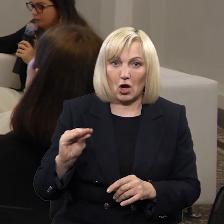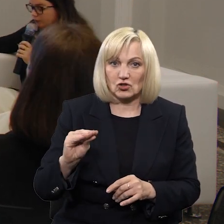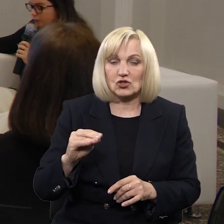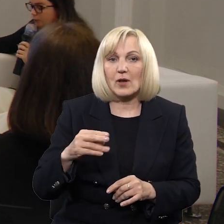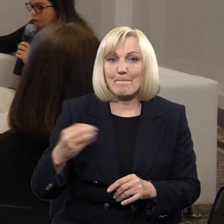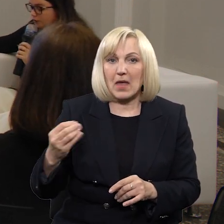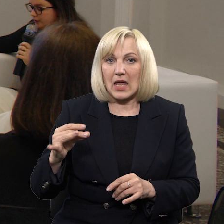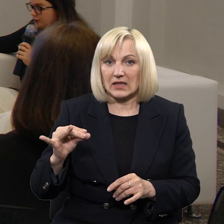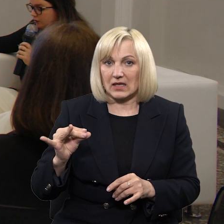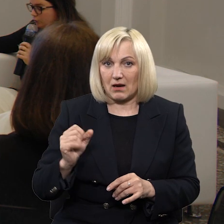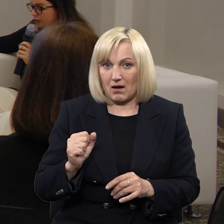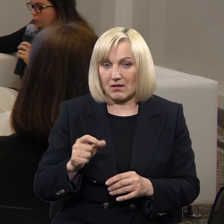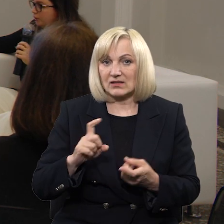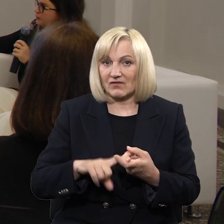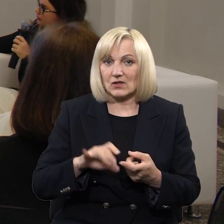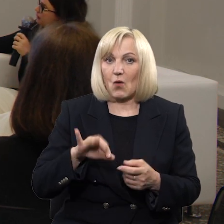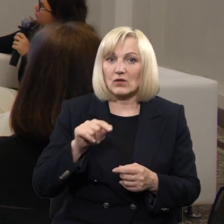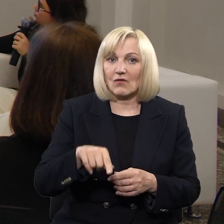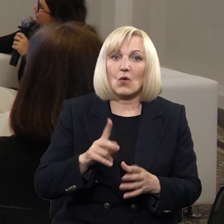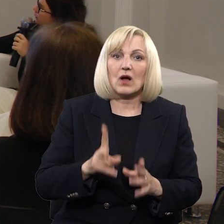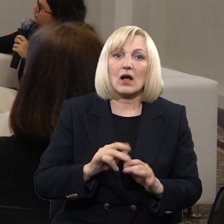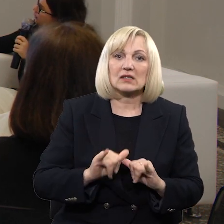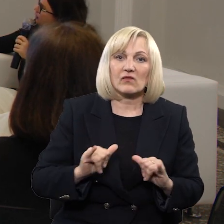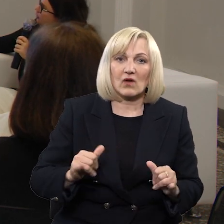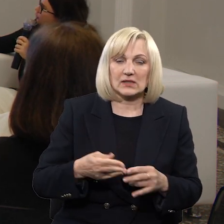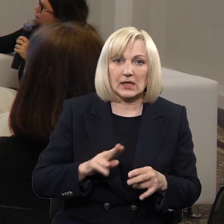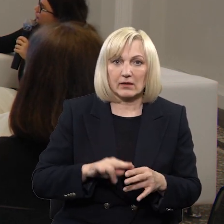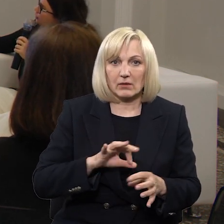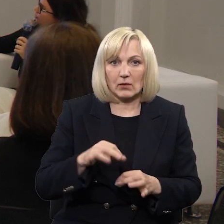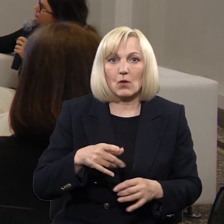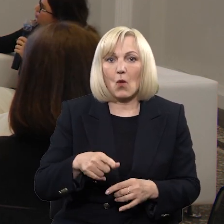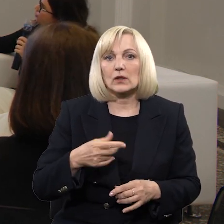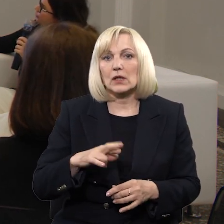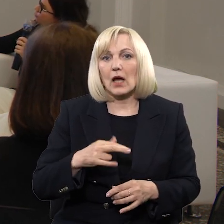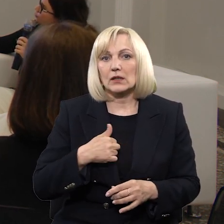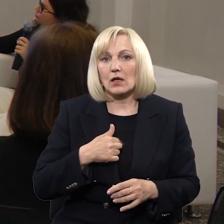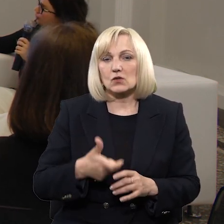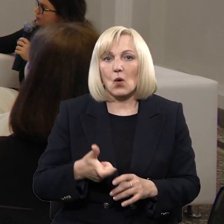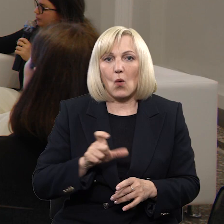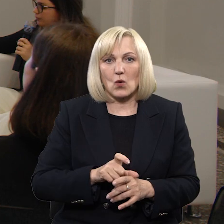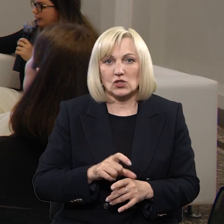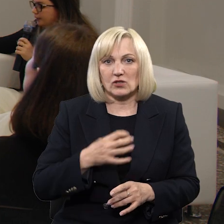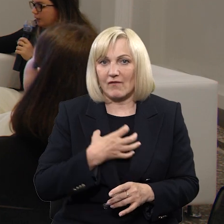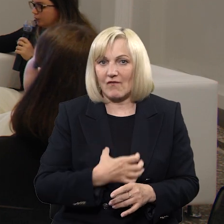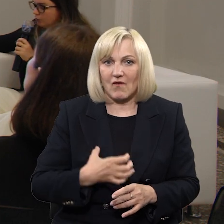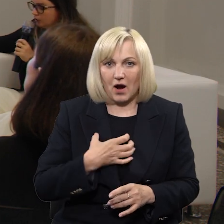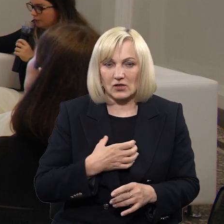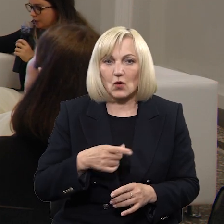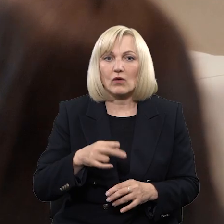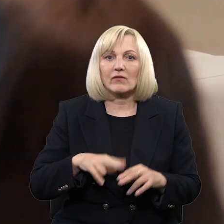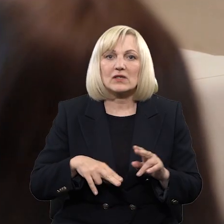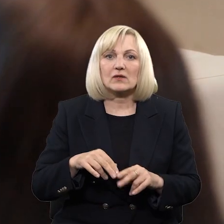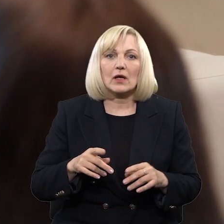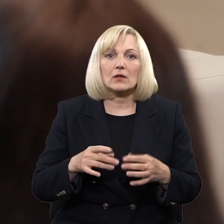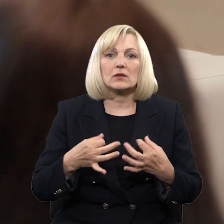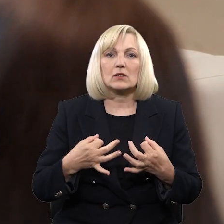Медиа напрямую зависела От того Как развивался Этот проект он для нас очень важный потому что он как раз позволяет нам не